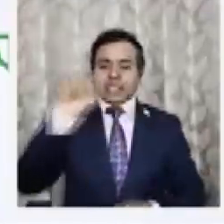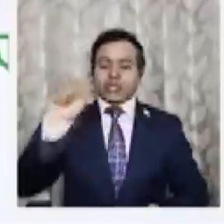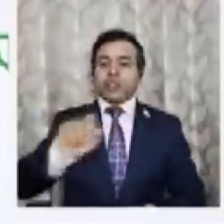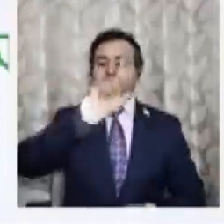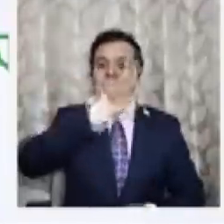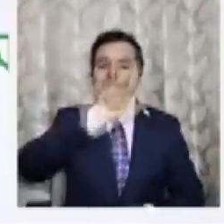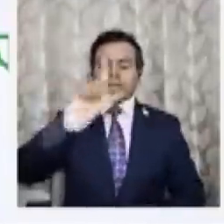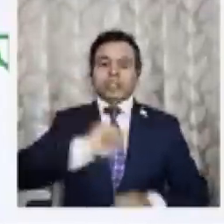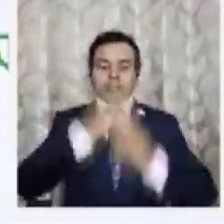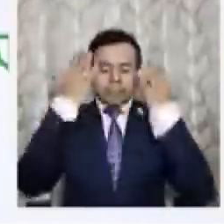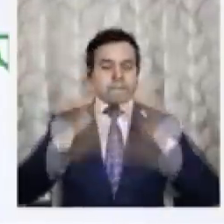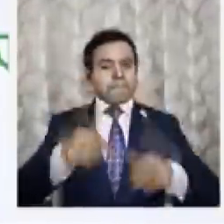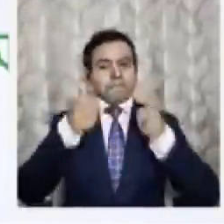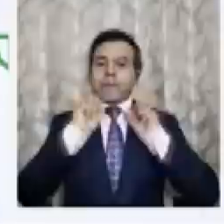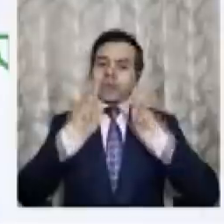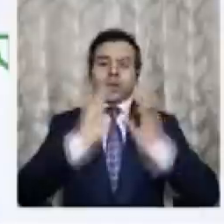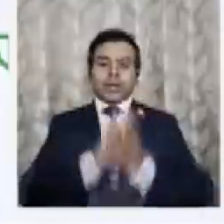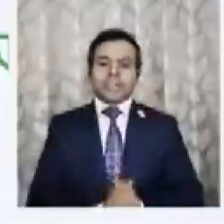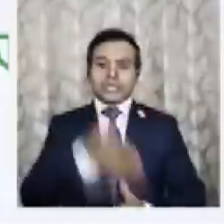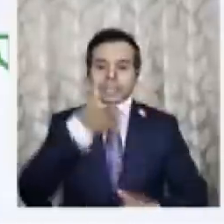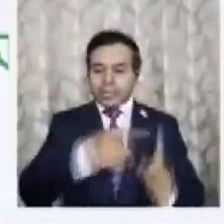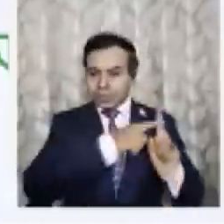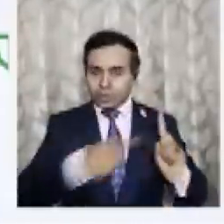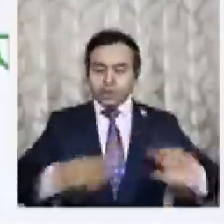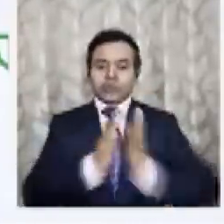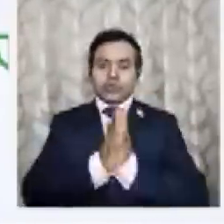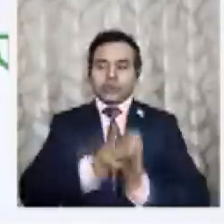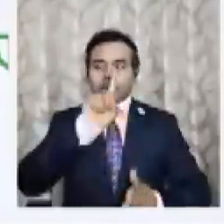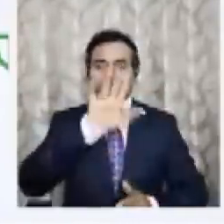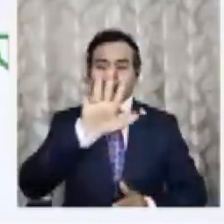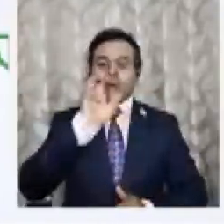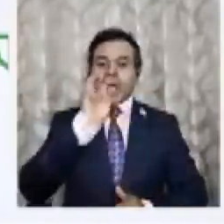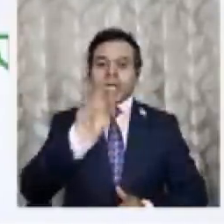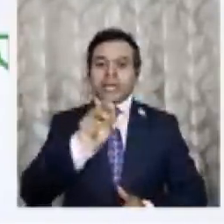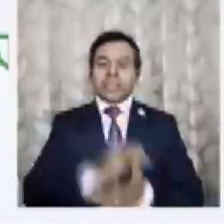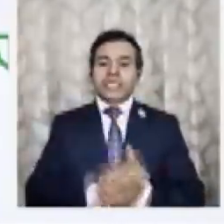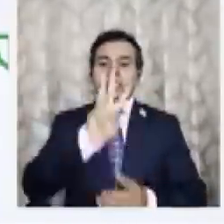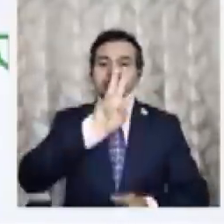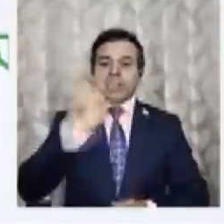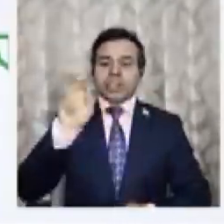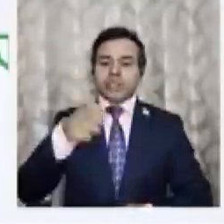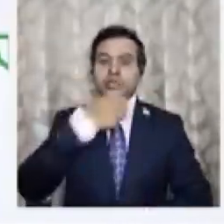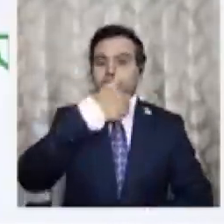24 ঘন্টায় সুস্থ হয়েছেন 777 জন, এবং এ পর্যন্ত সুস্থ হয়েছেন